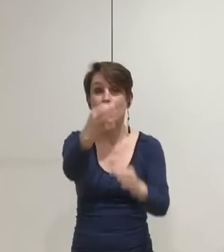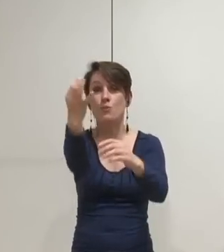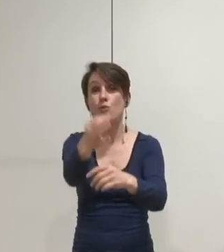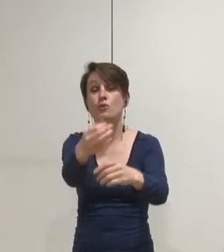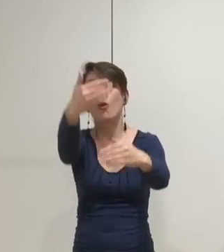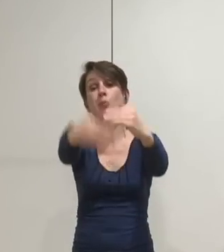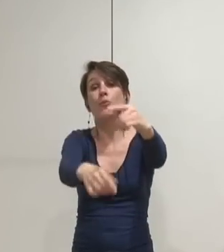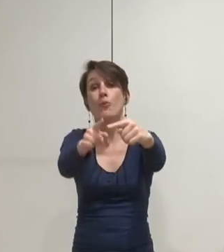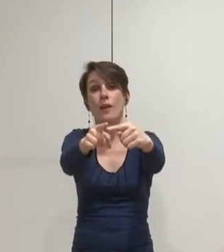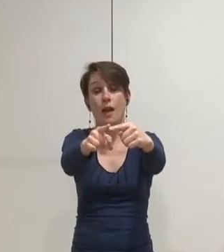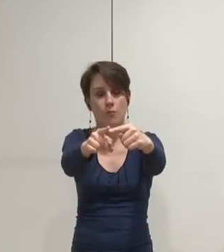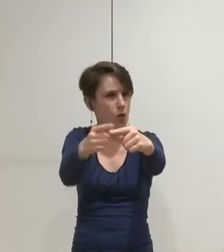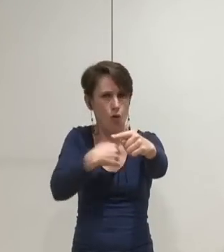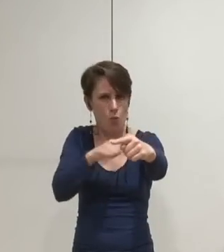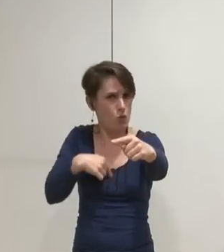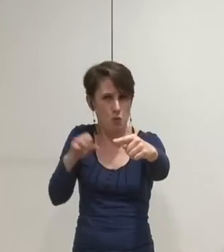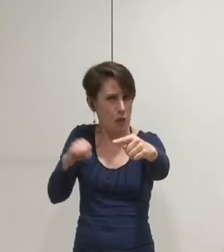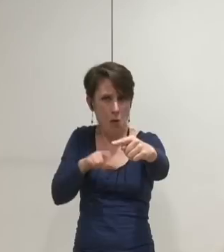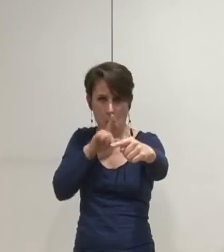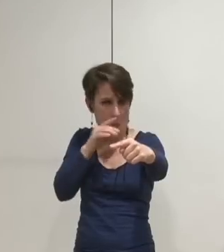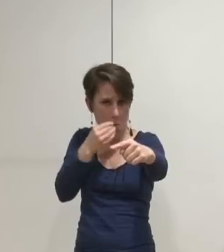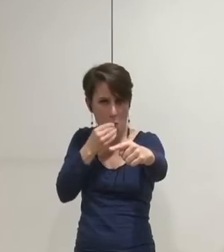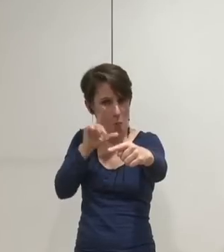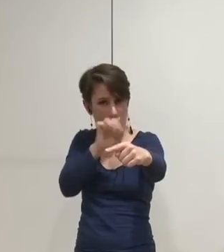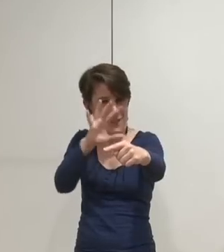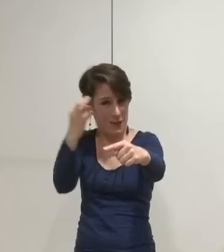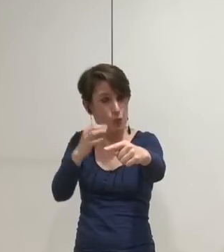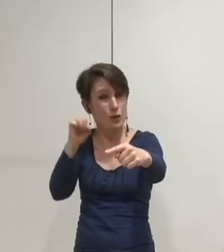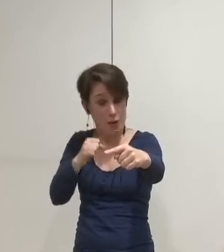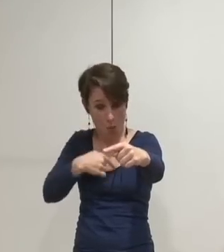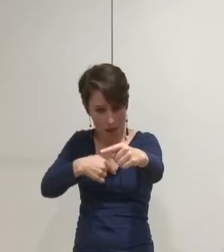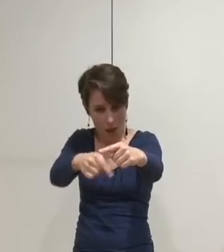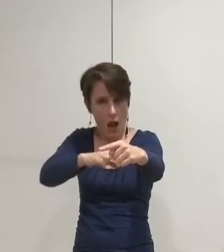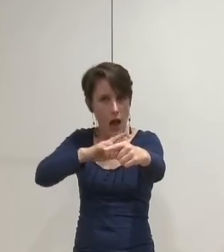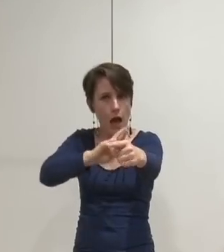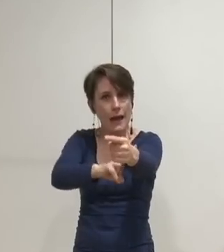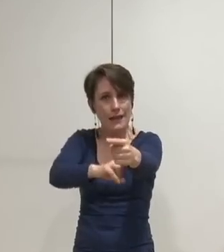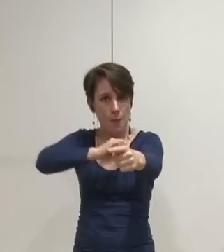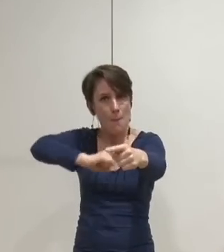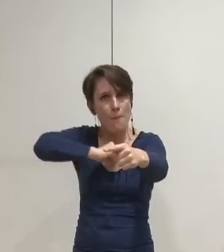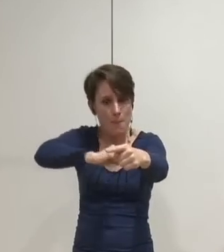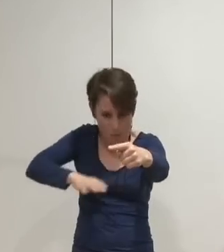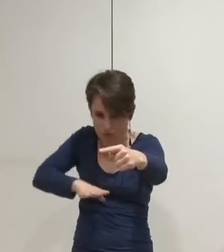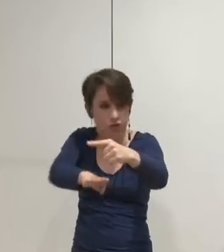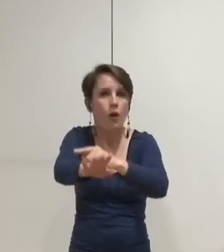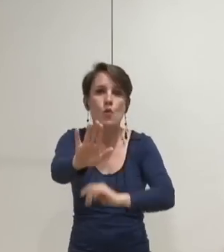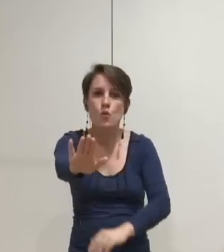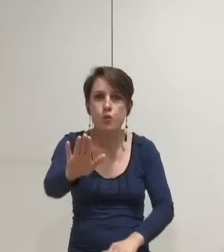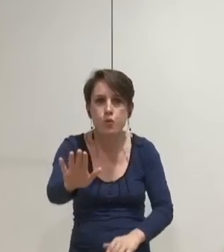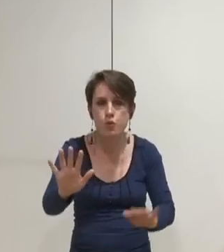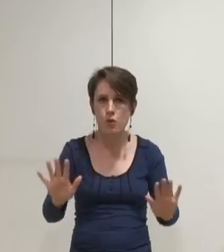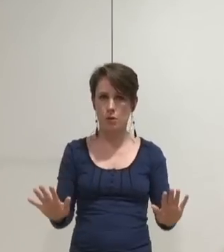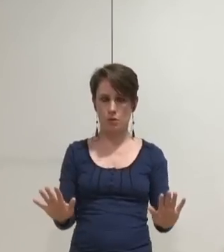pose pas de difficulté pour ce qui me concerne le rythme auquel vous voulez le mettre en œuvre lui par contre